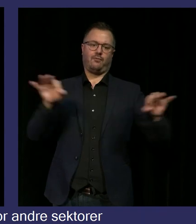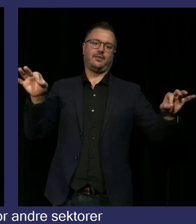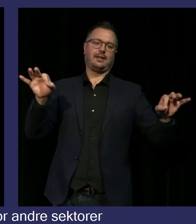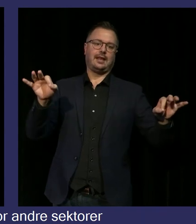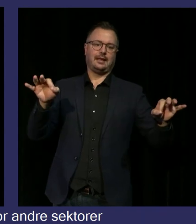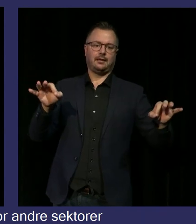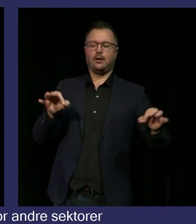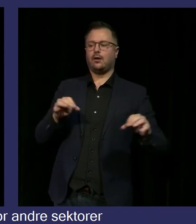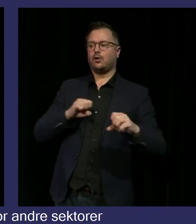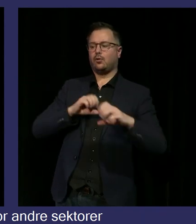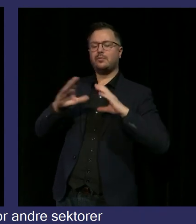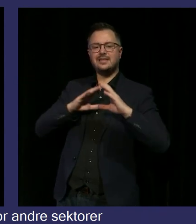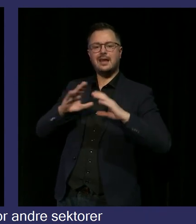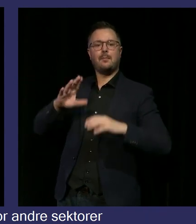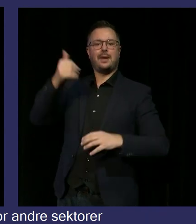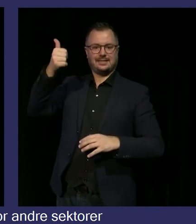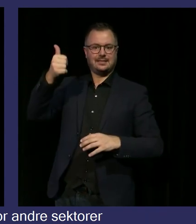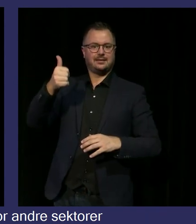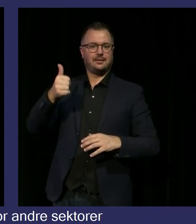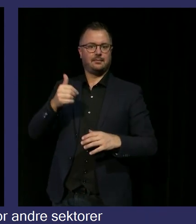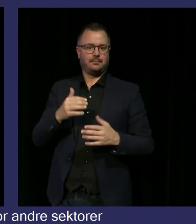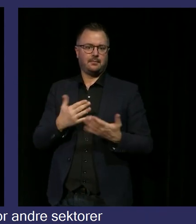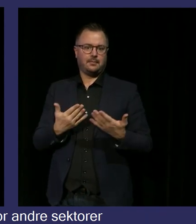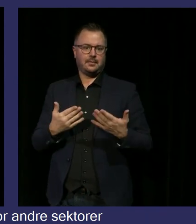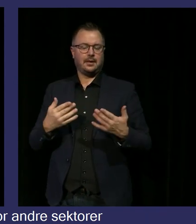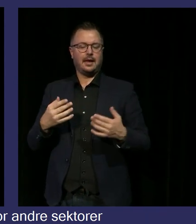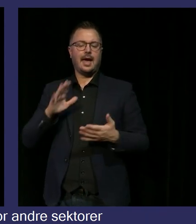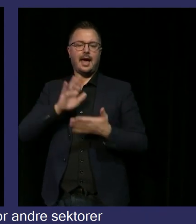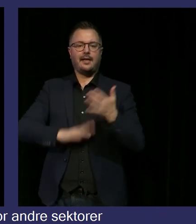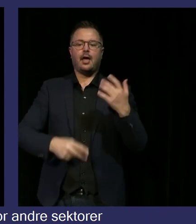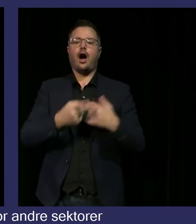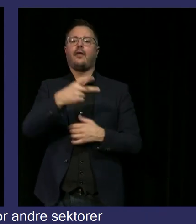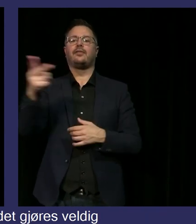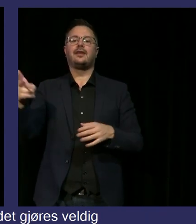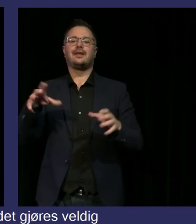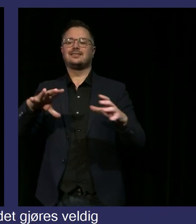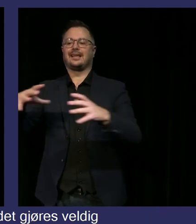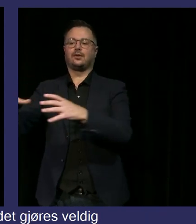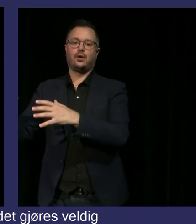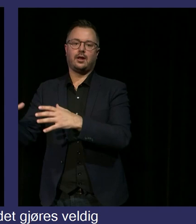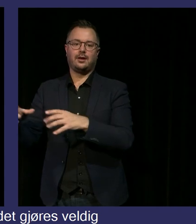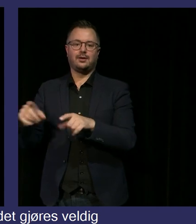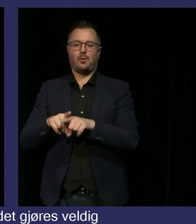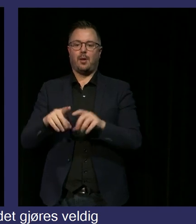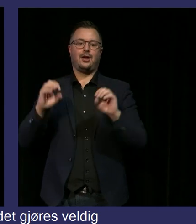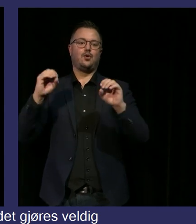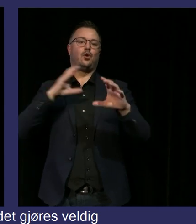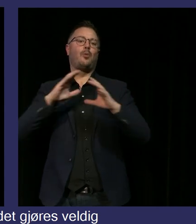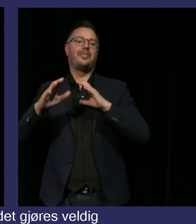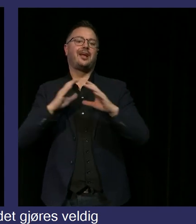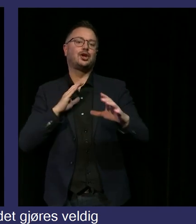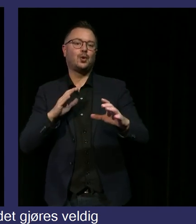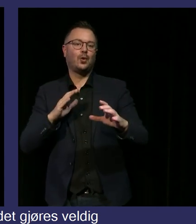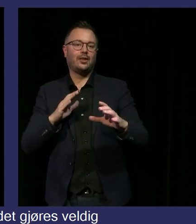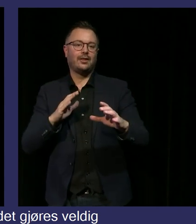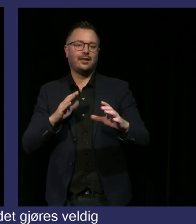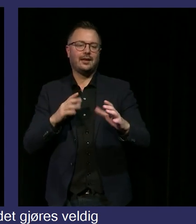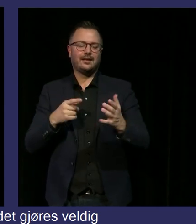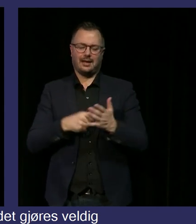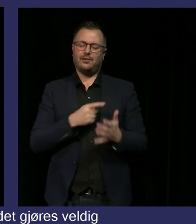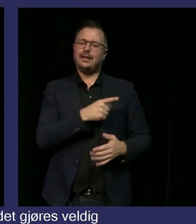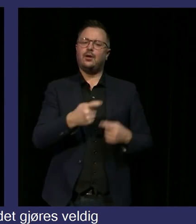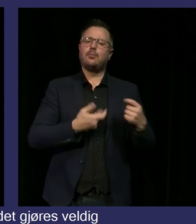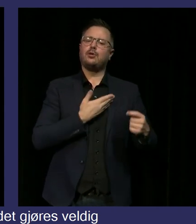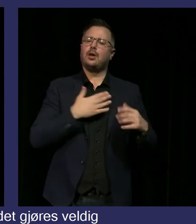det for mange eksempler innenfor andre sektorer, hvor det nesten ingen kommunikasjon med befolkningen egentlig når man trenger det, sånn at det gjøres veldig mye bra, men